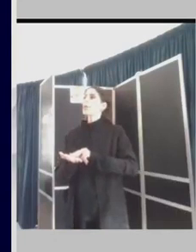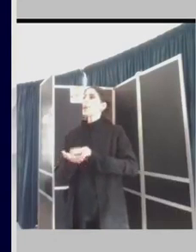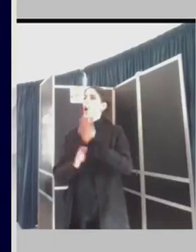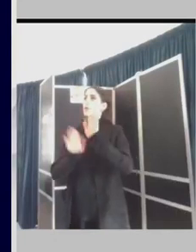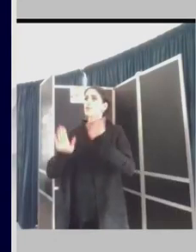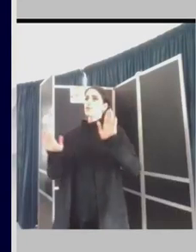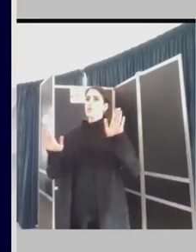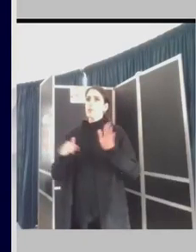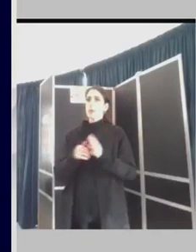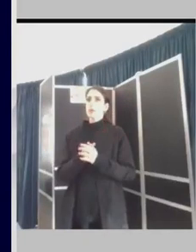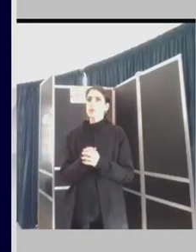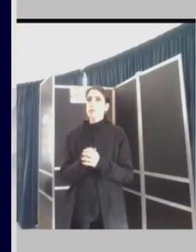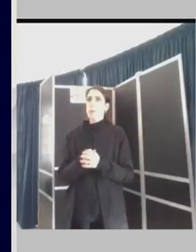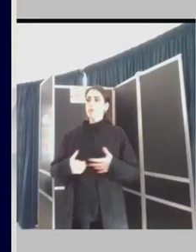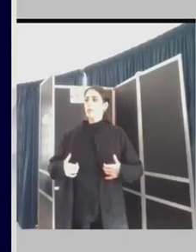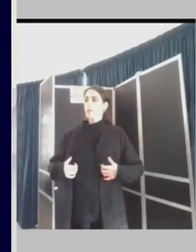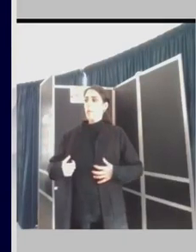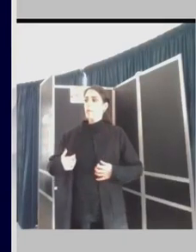Prego consigliere Bellassai.